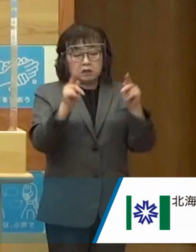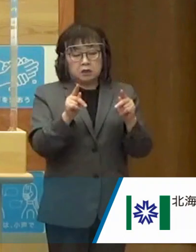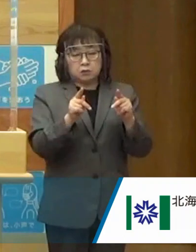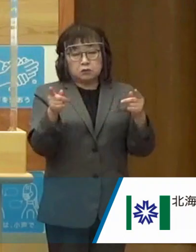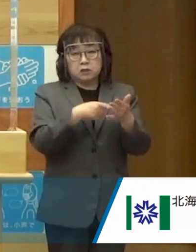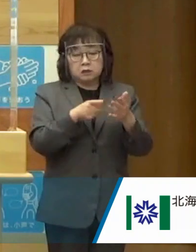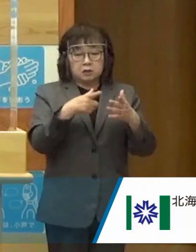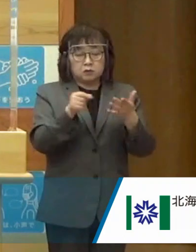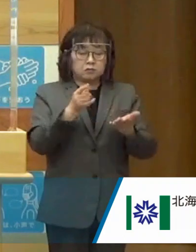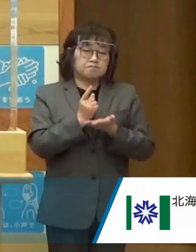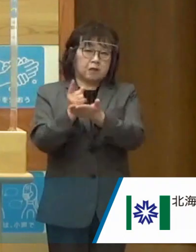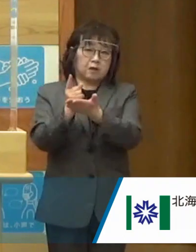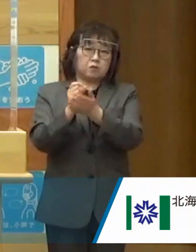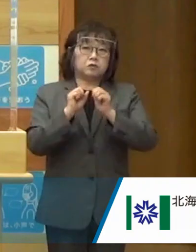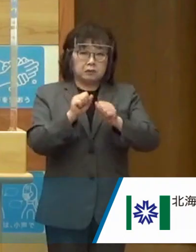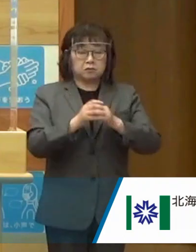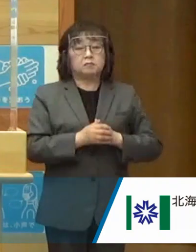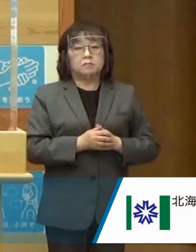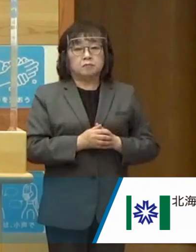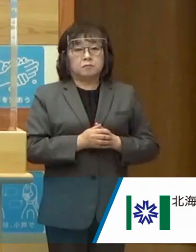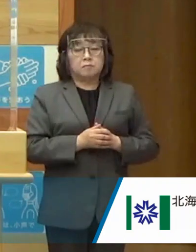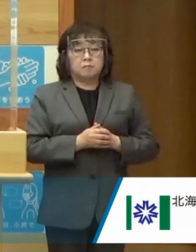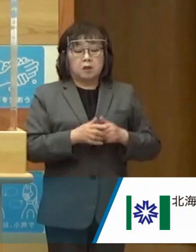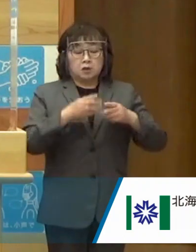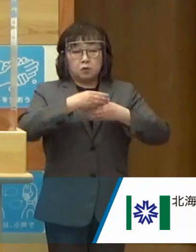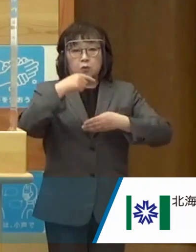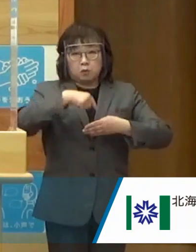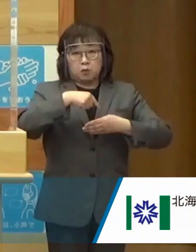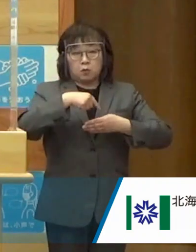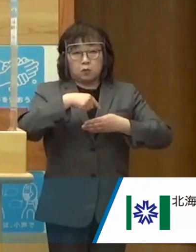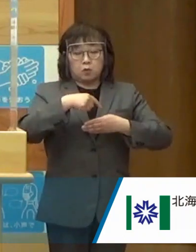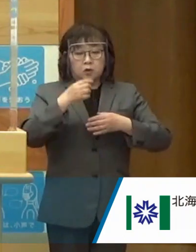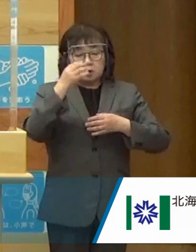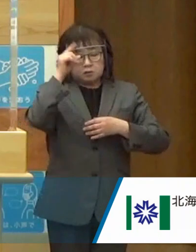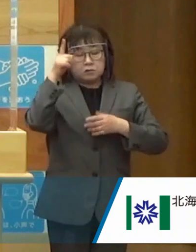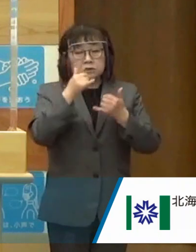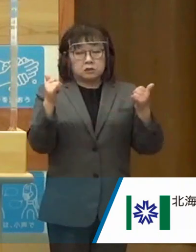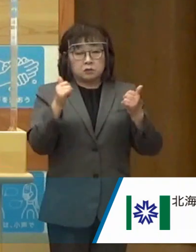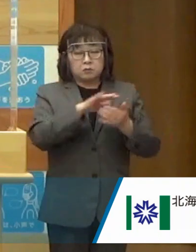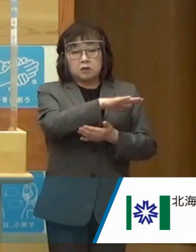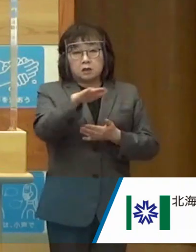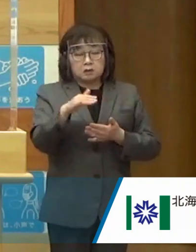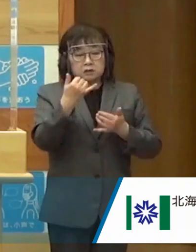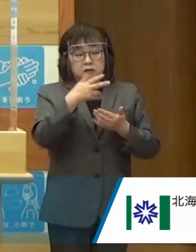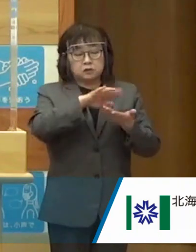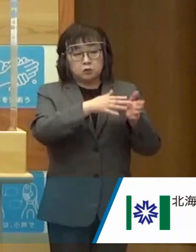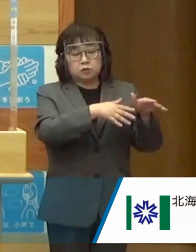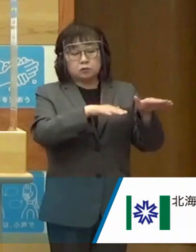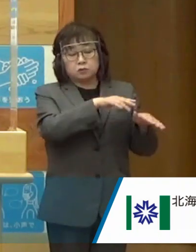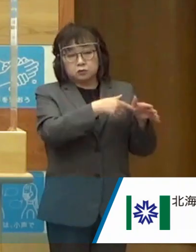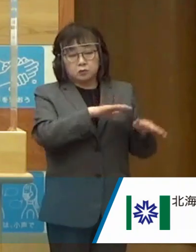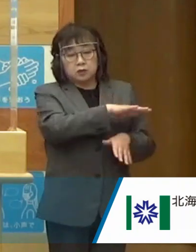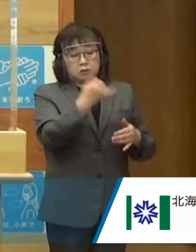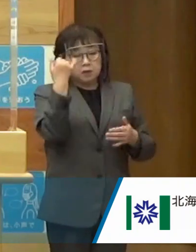整理と国への提言を行います。どうとしても有識者などの方々や市町村の皆様にご